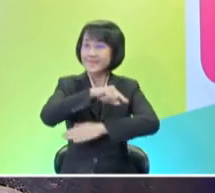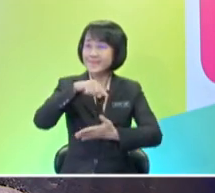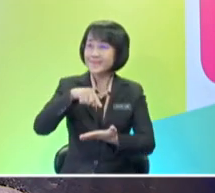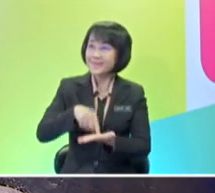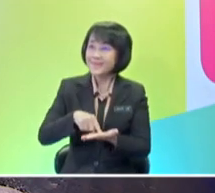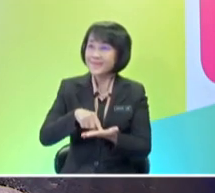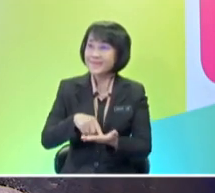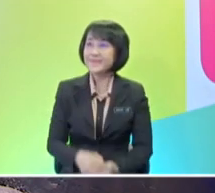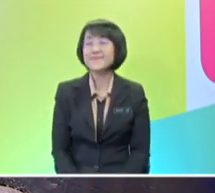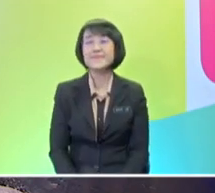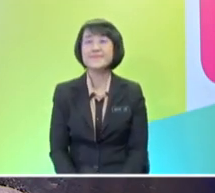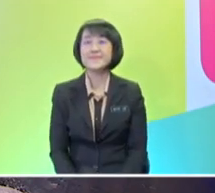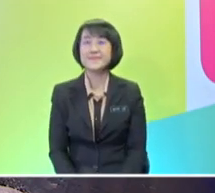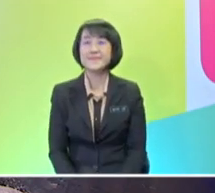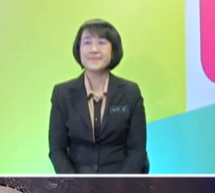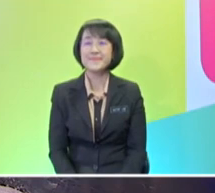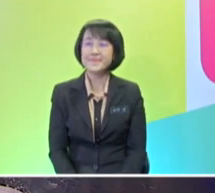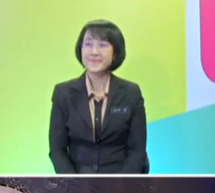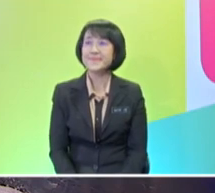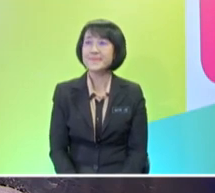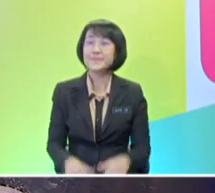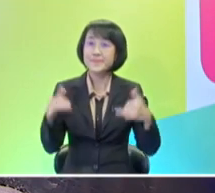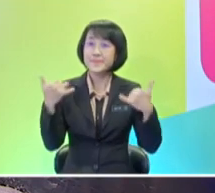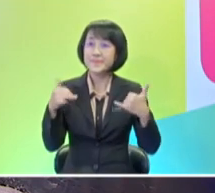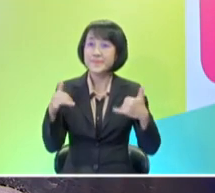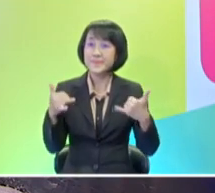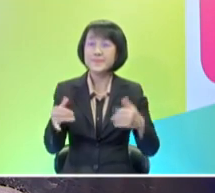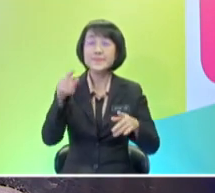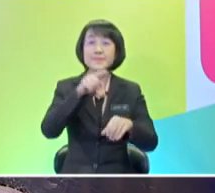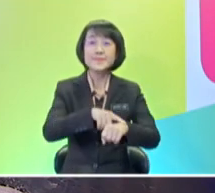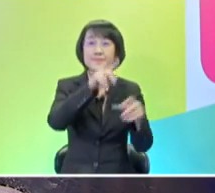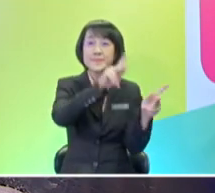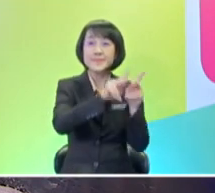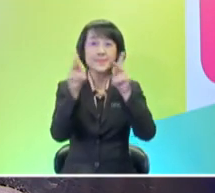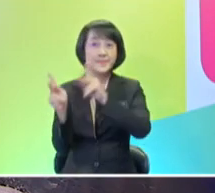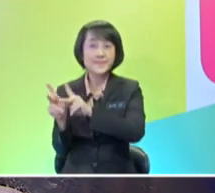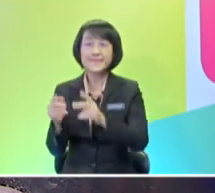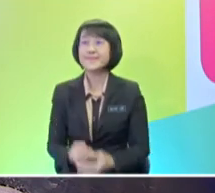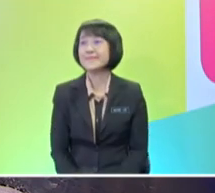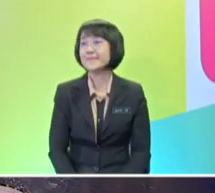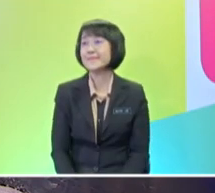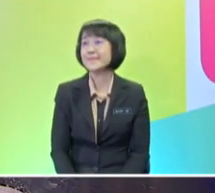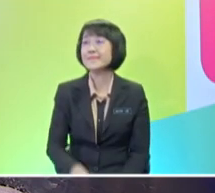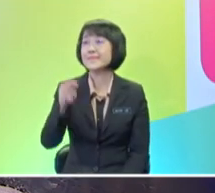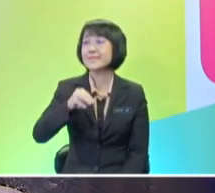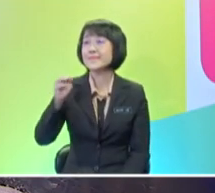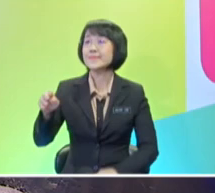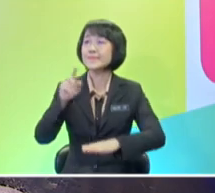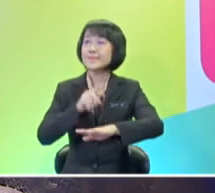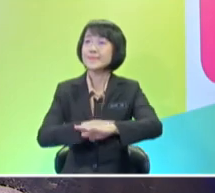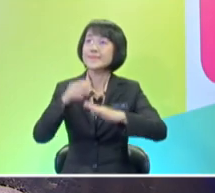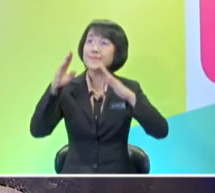di kampung bermain permainan tetapi sebelum kita tahu apa yang kita belajar hari ini murid-murid di rumah kita